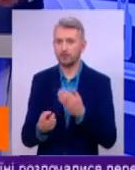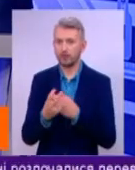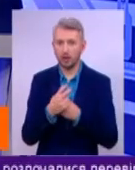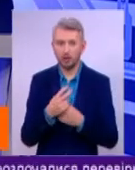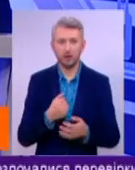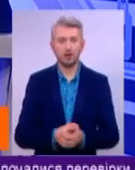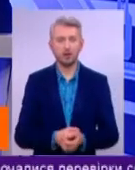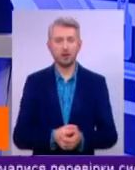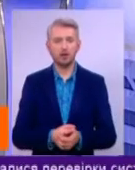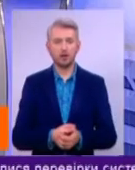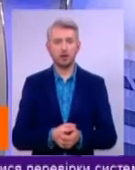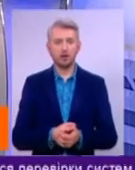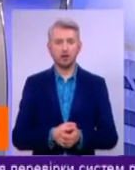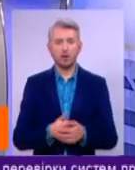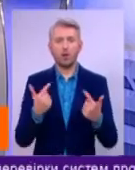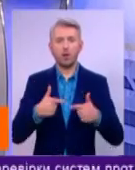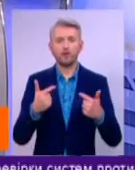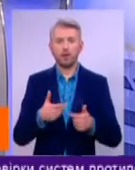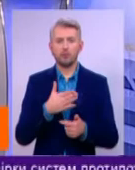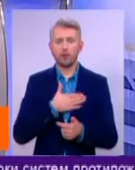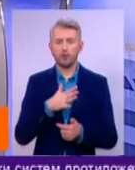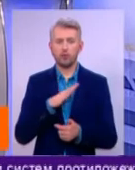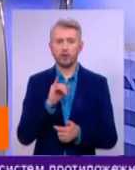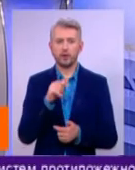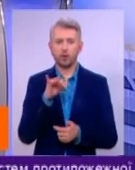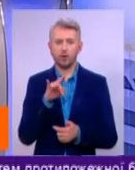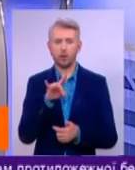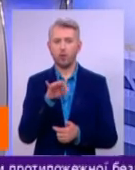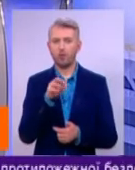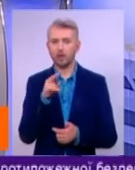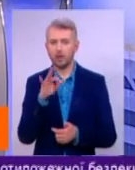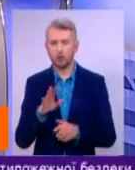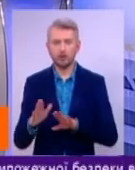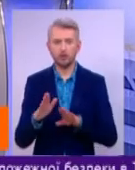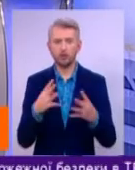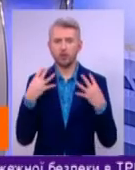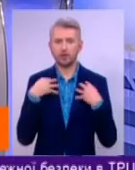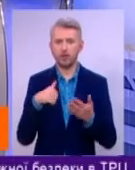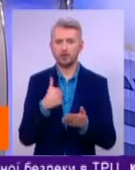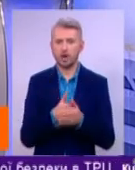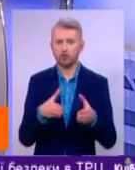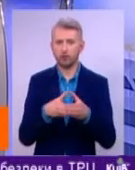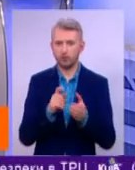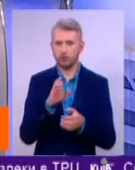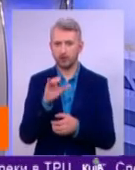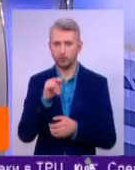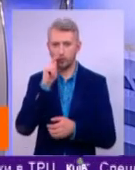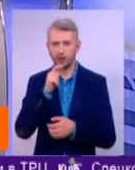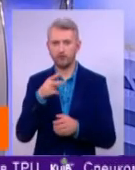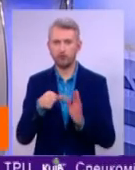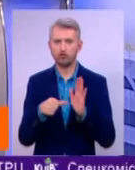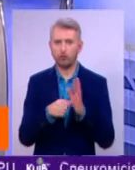Глядачам нагадаю, що гостями студії були Ігор Романенко, заступник начальника Генерального штабу Збройних сил України 2006-2010